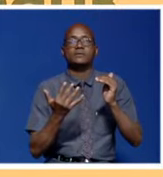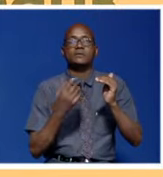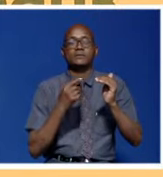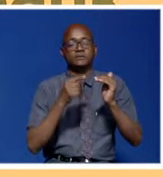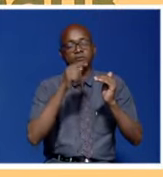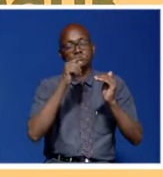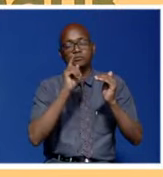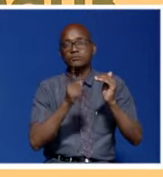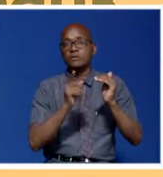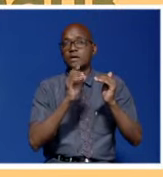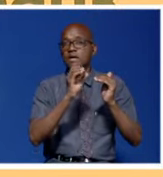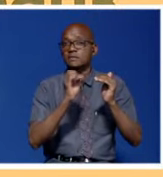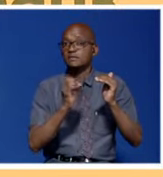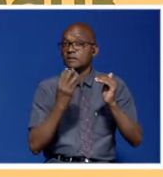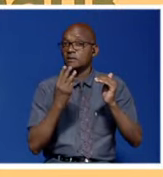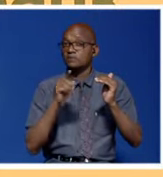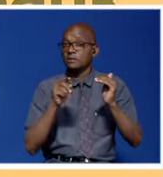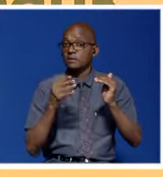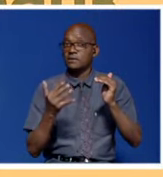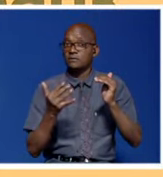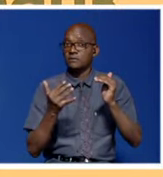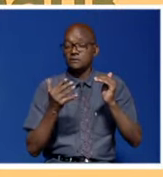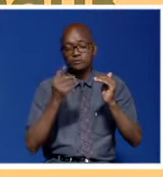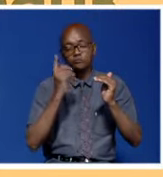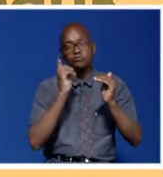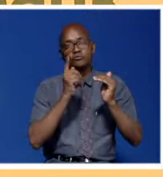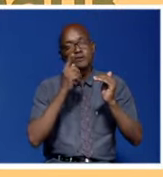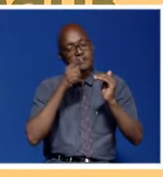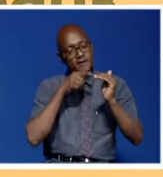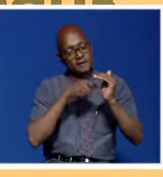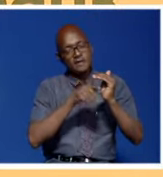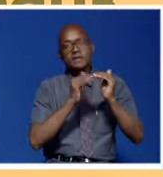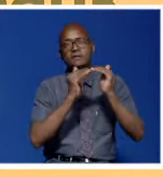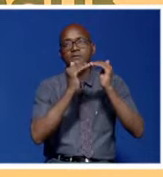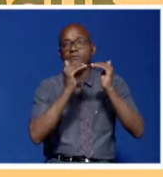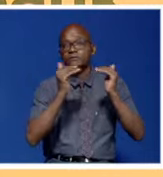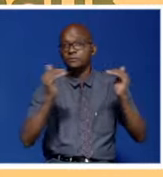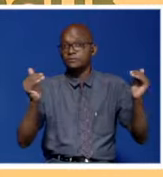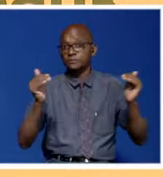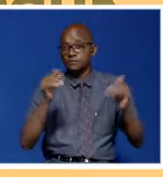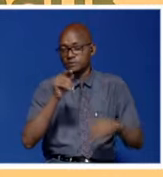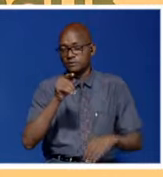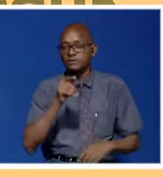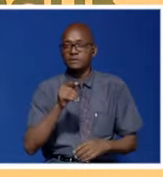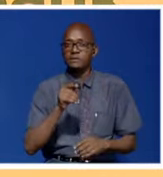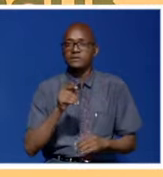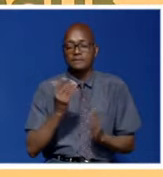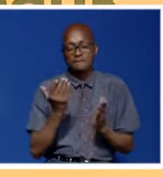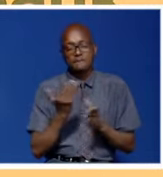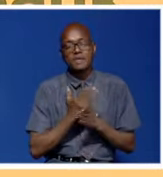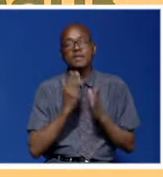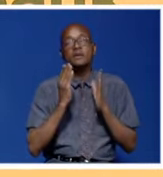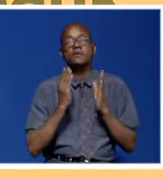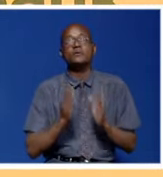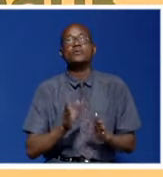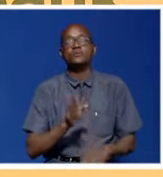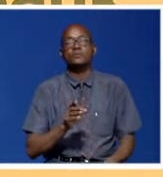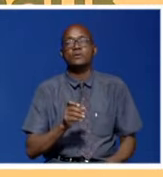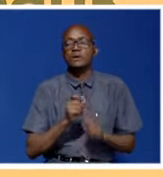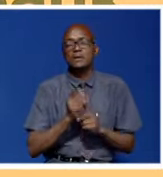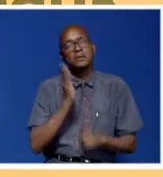asilimia 3.5 tuko ndani kabisa ya ile threshold iliyoka Benki Kuu, lakini